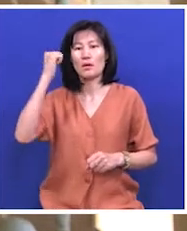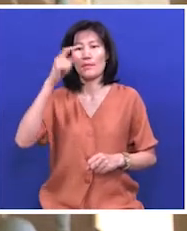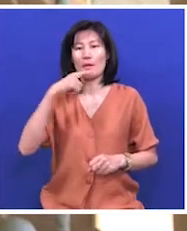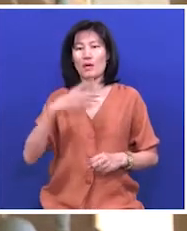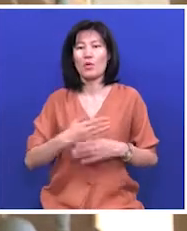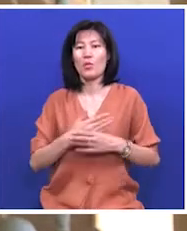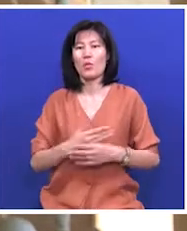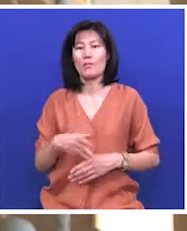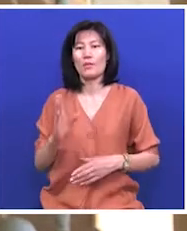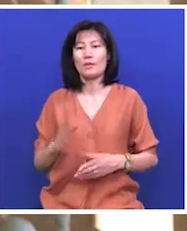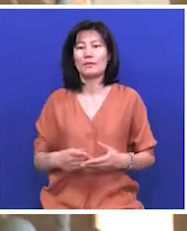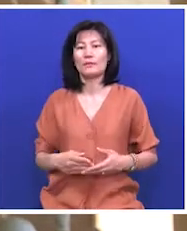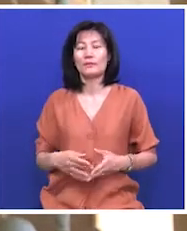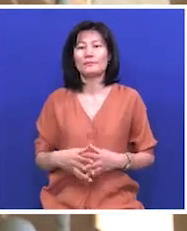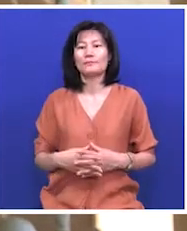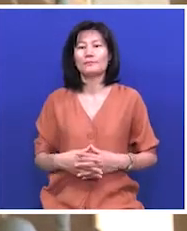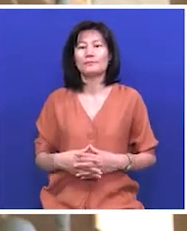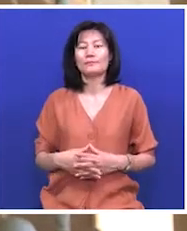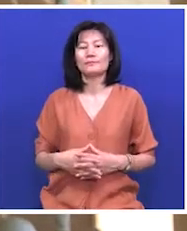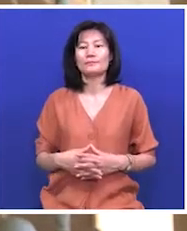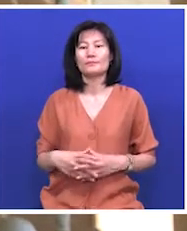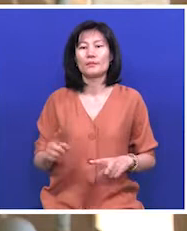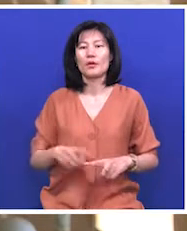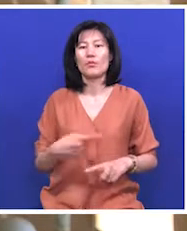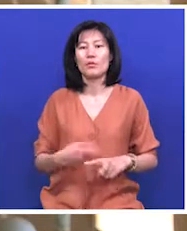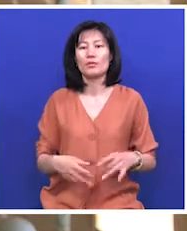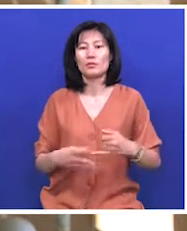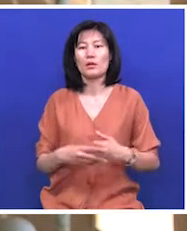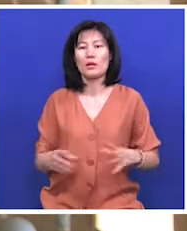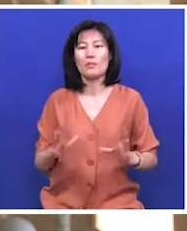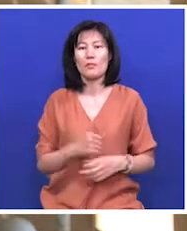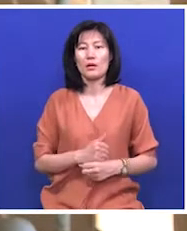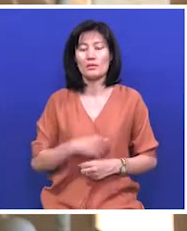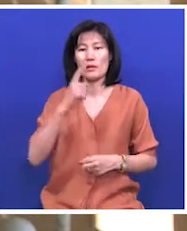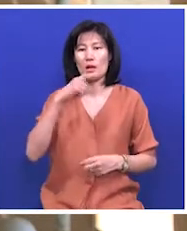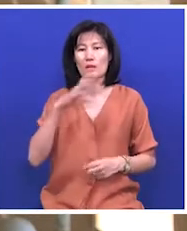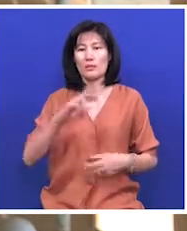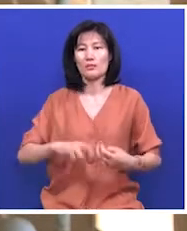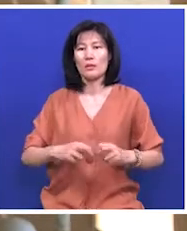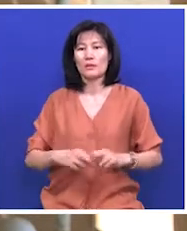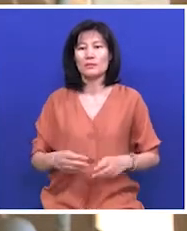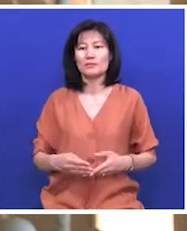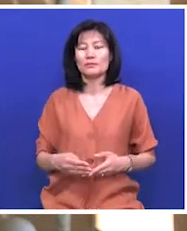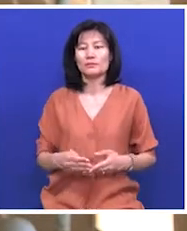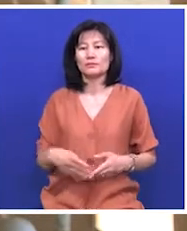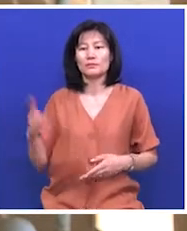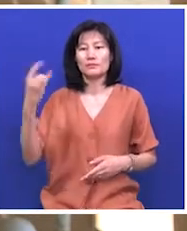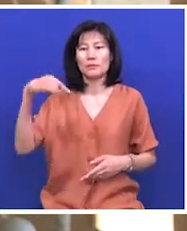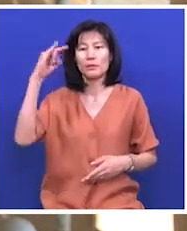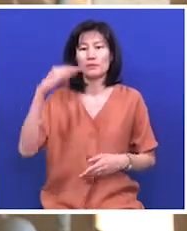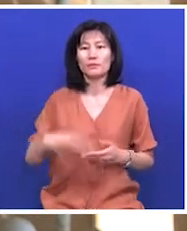көмек жәрдем келді, барлық нәрсе жеткілікті. Бұл жерде ең басты айтылатын мәселе